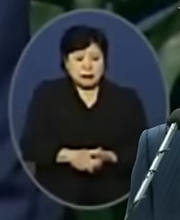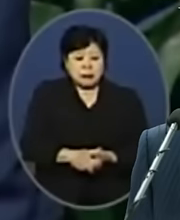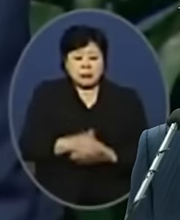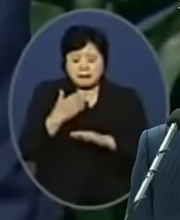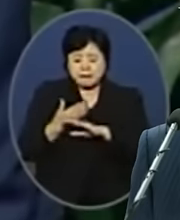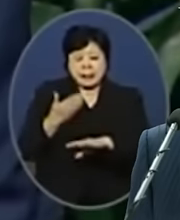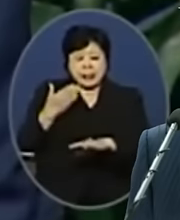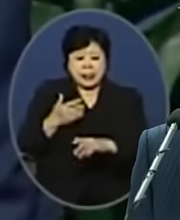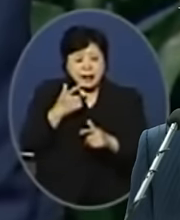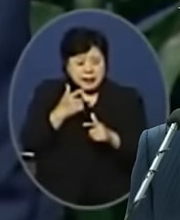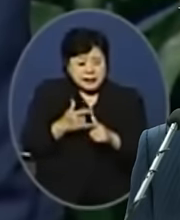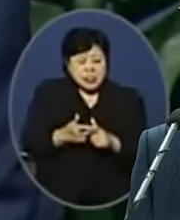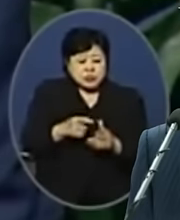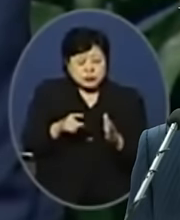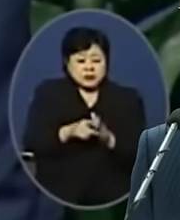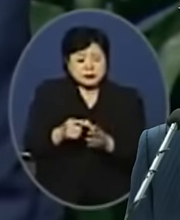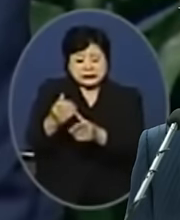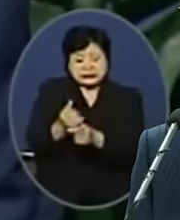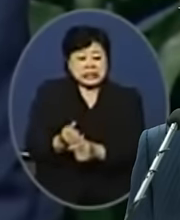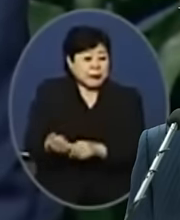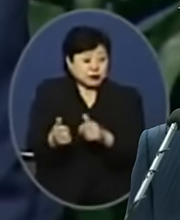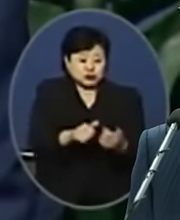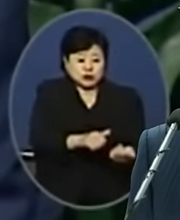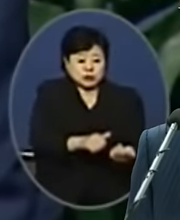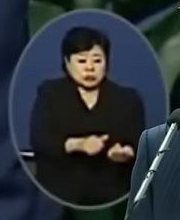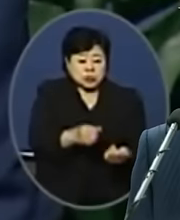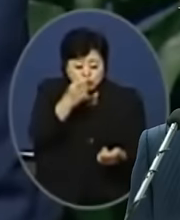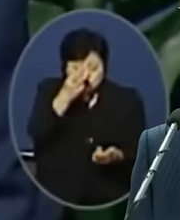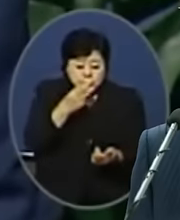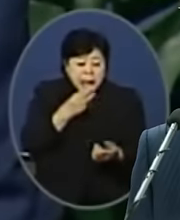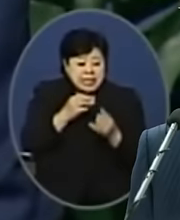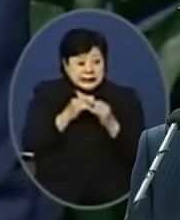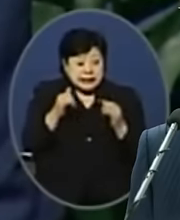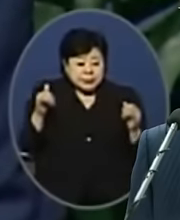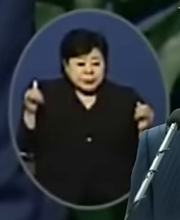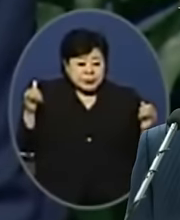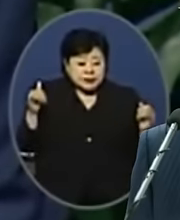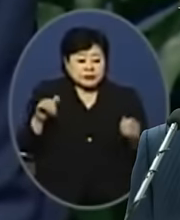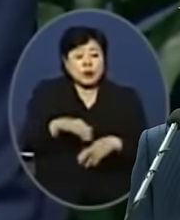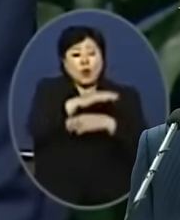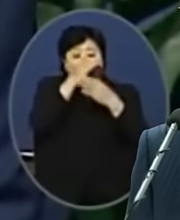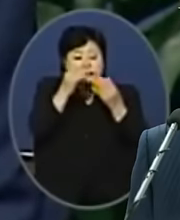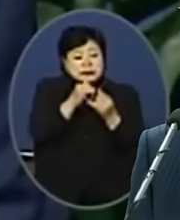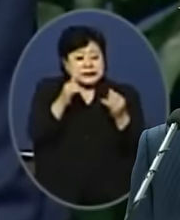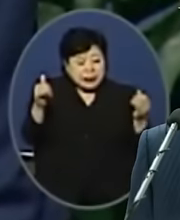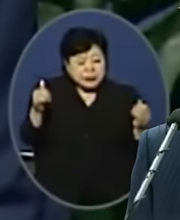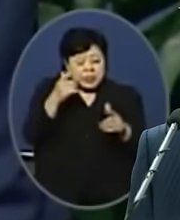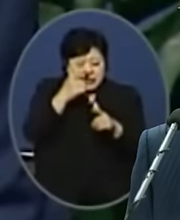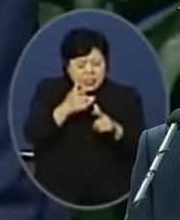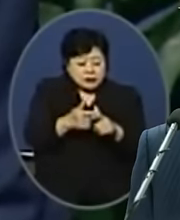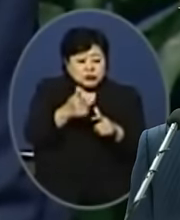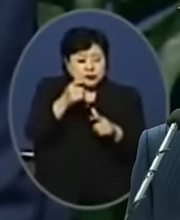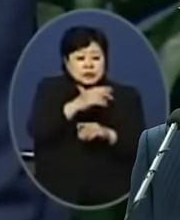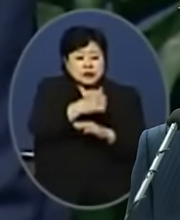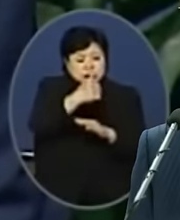거부하고 예수 믿는 사람 다 잡아 죽이라고 했고 유대의 모든